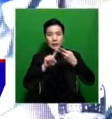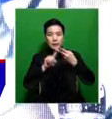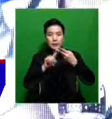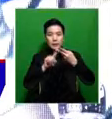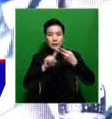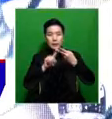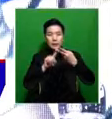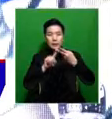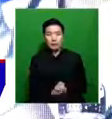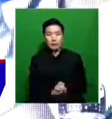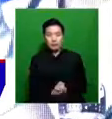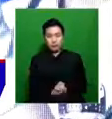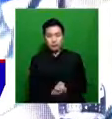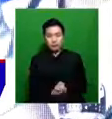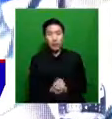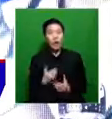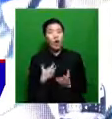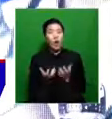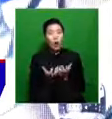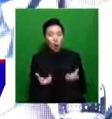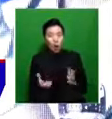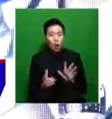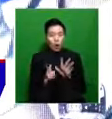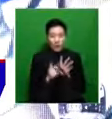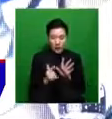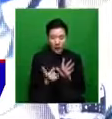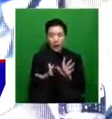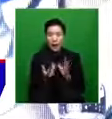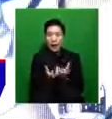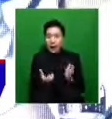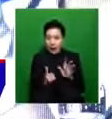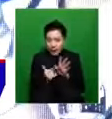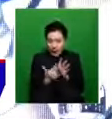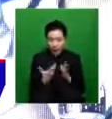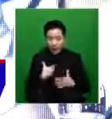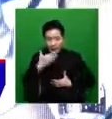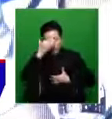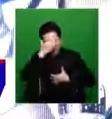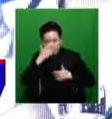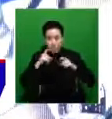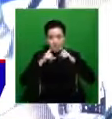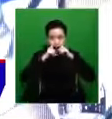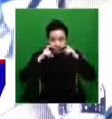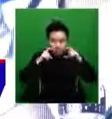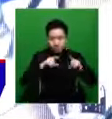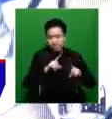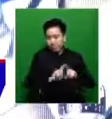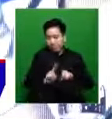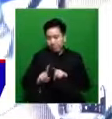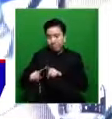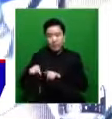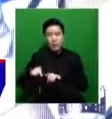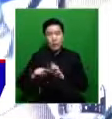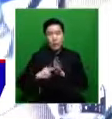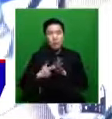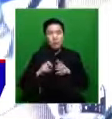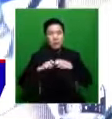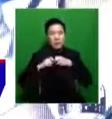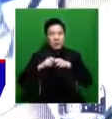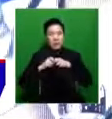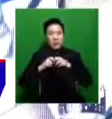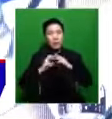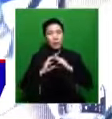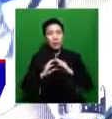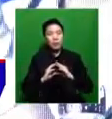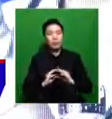หาวัตถุดิบเวชภัณฑ์ชุด PPE หน้ากาก N95 อะไรต่างๆตอนนี้เริ่มคลายตัวแล้วก็ส